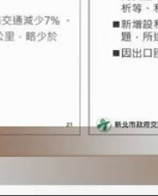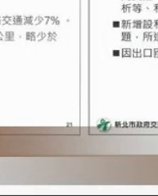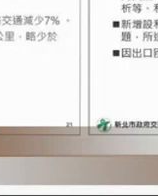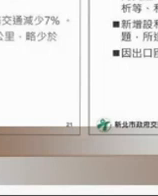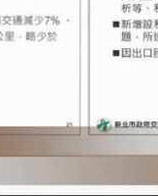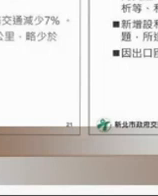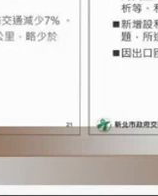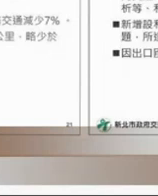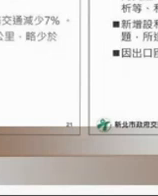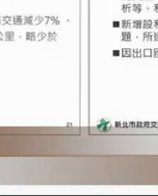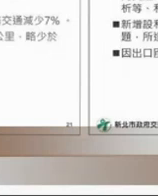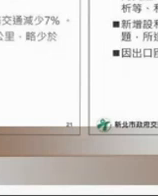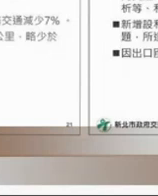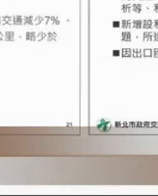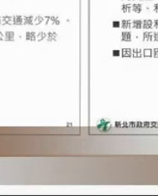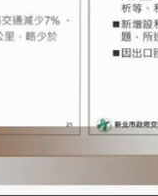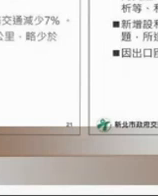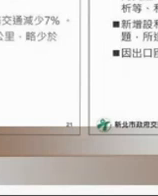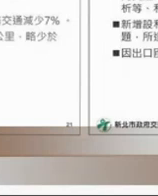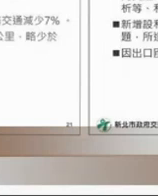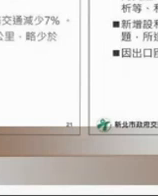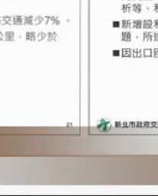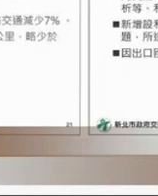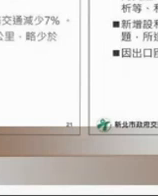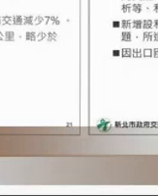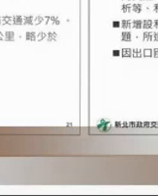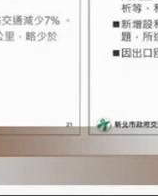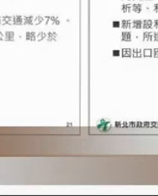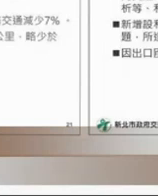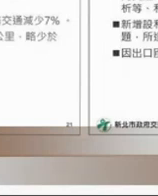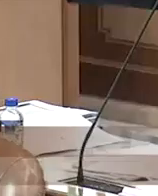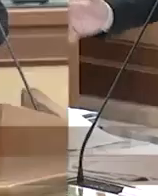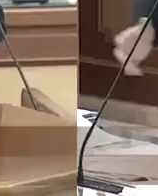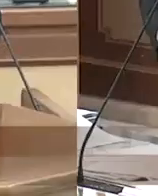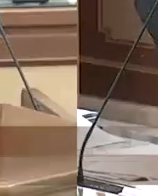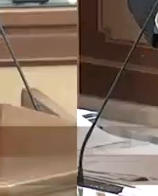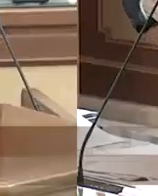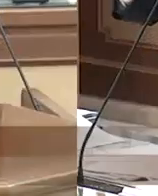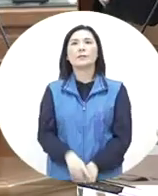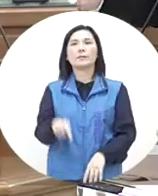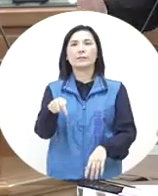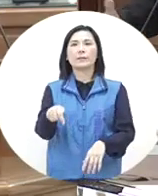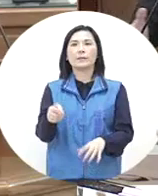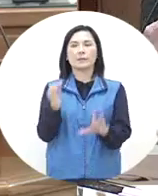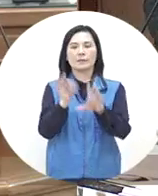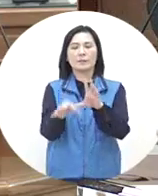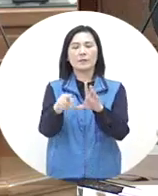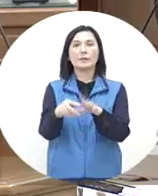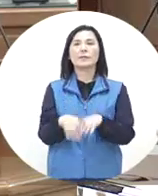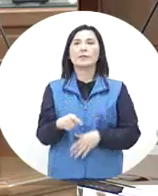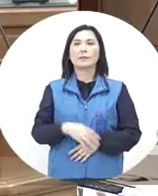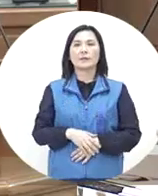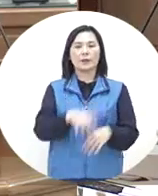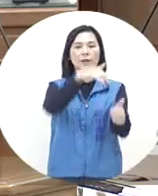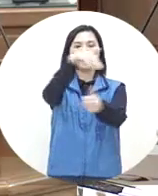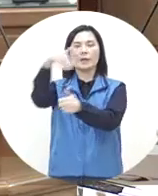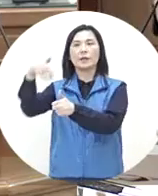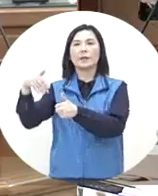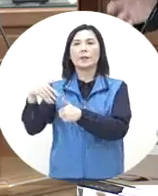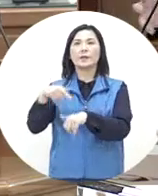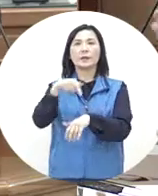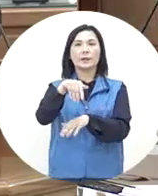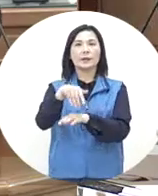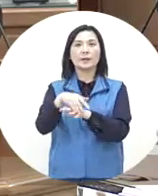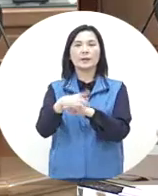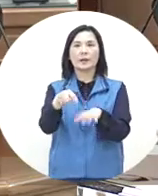连外道路的可行性，哦，700万投入下去。那么他也招邀集的这个吴泽成政委，哦，一